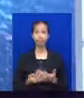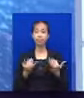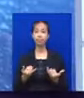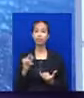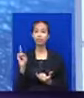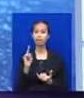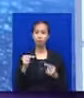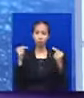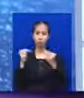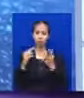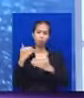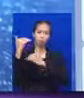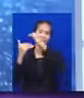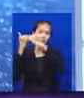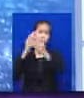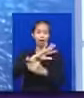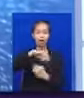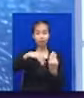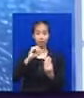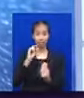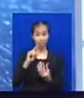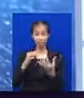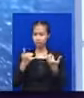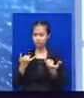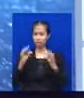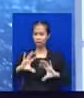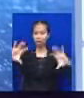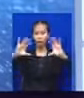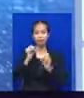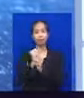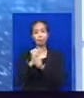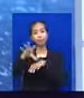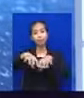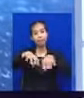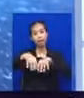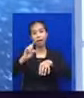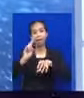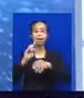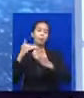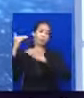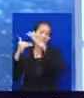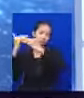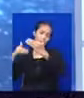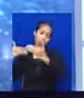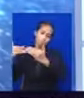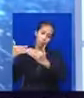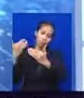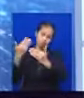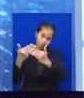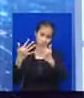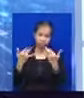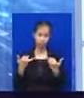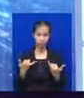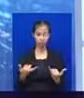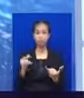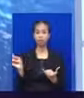มาดูนโยบายการพัฒนาเศรษฐกิจดิจิตอลของรัฐบาลกันบ้างนะคะก็ถือว่ามีการพัฒนาที่ดีอย่างต่อเนื่องค่ะล่าสุดได้เตรียม